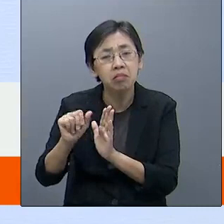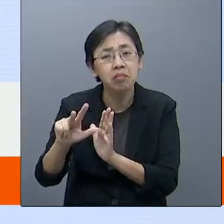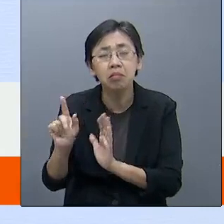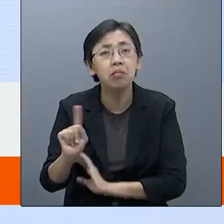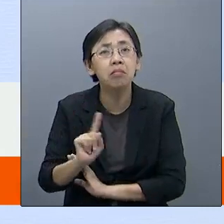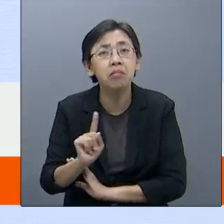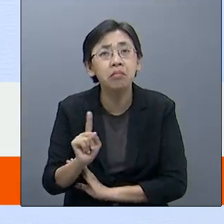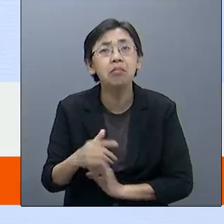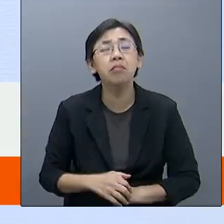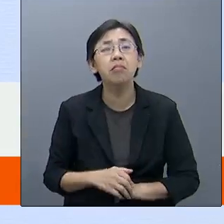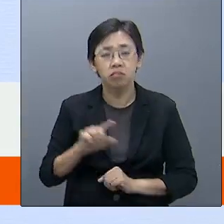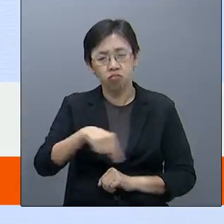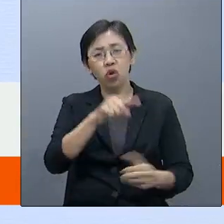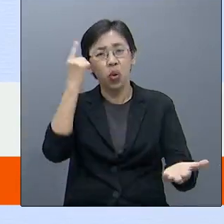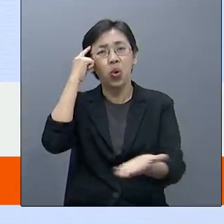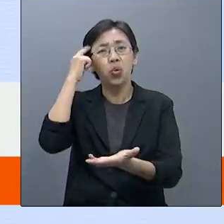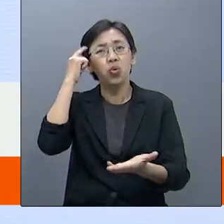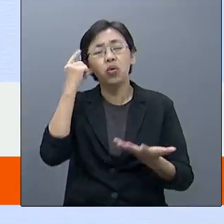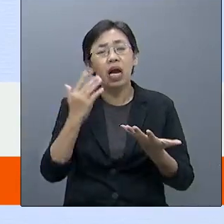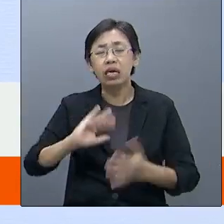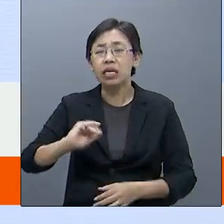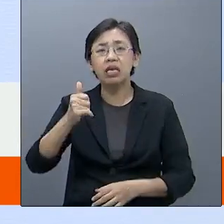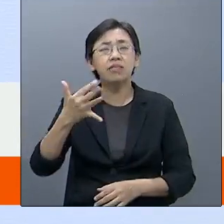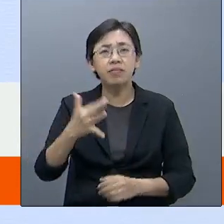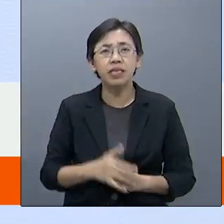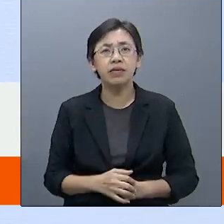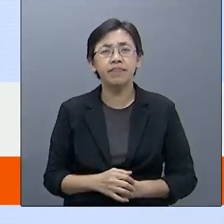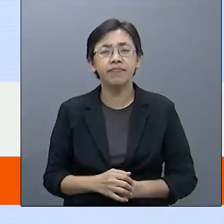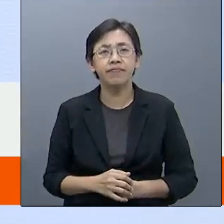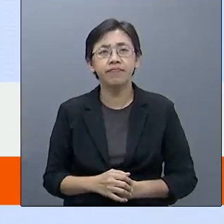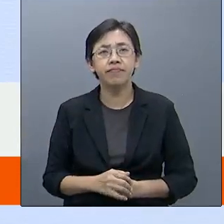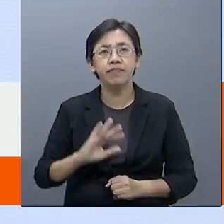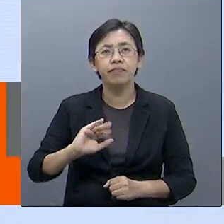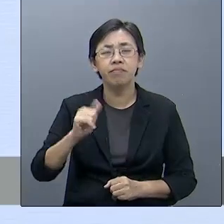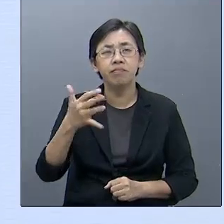ก็เหมือนกันก็ทุกคนก็ทราบคือไม่ได้ดีขึ้นนะครับมันเป็นเพียงแค่การ